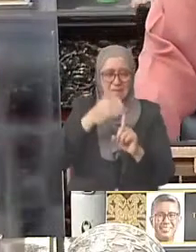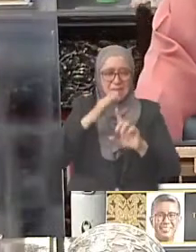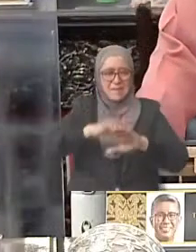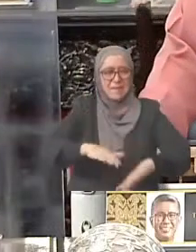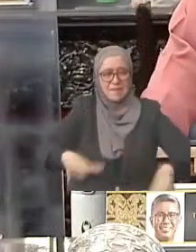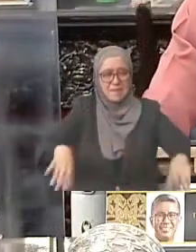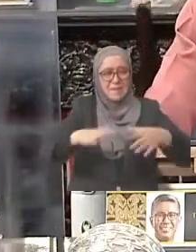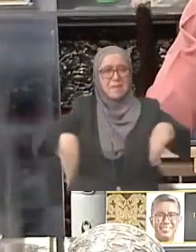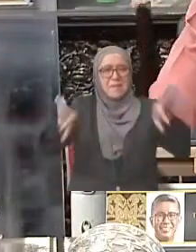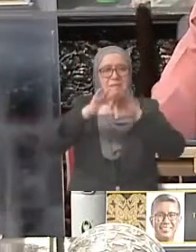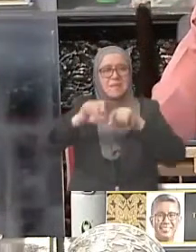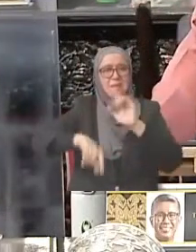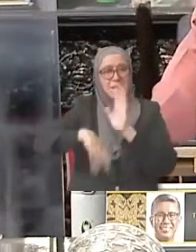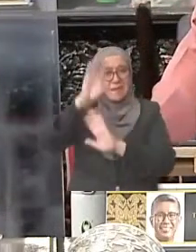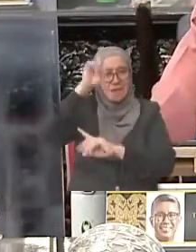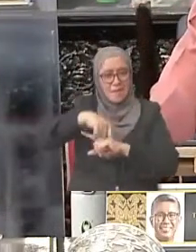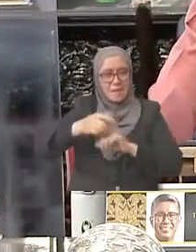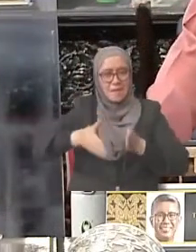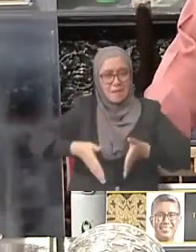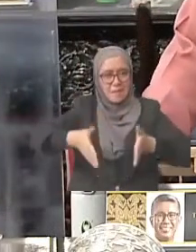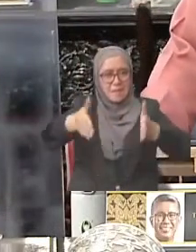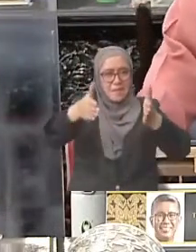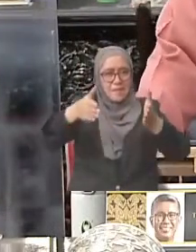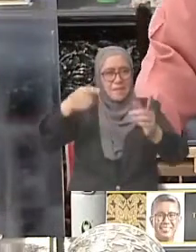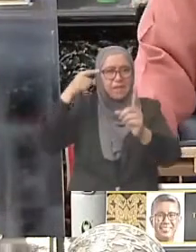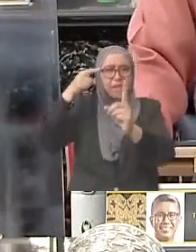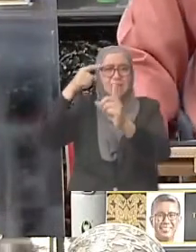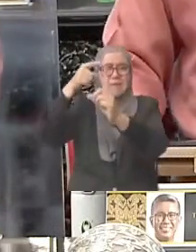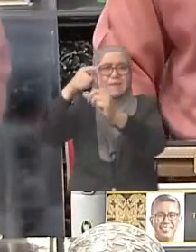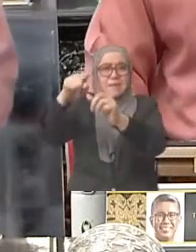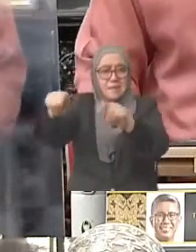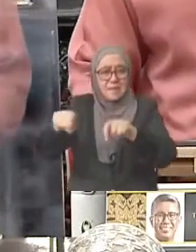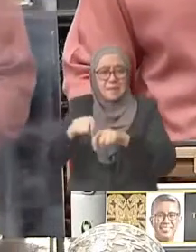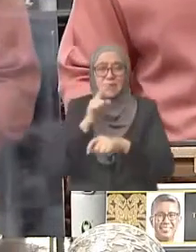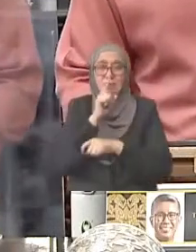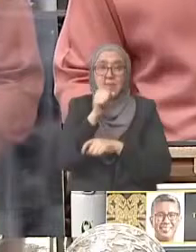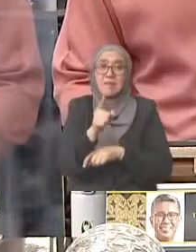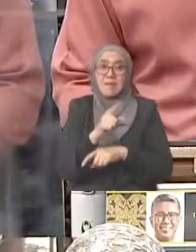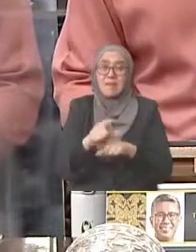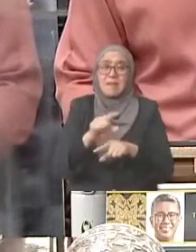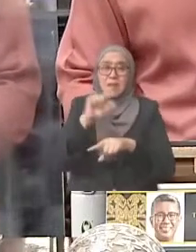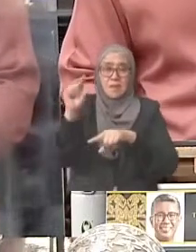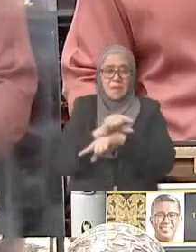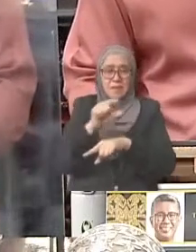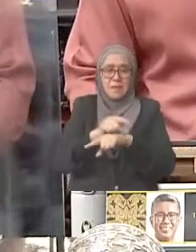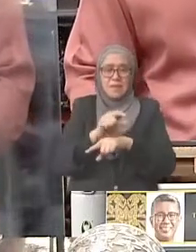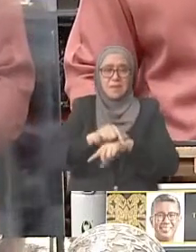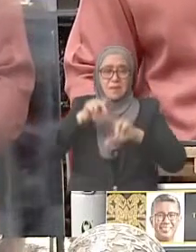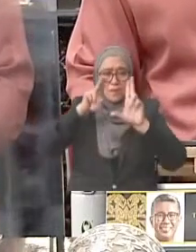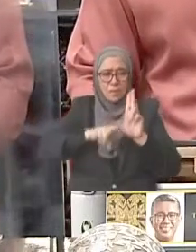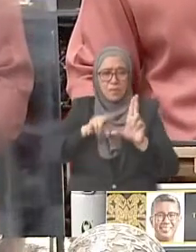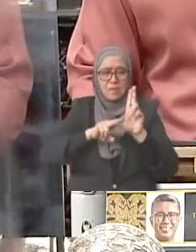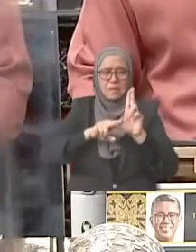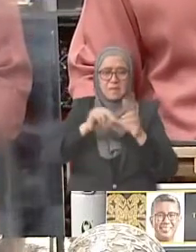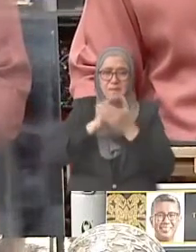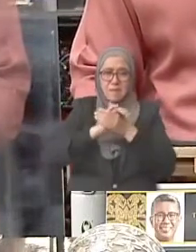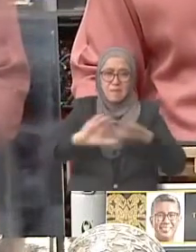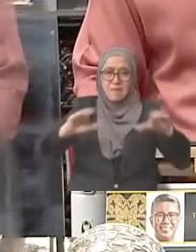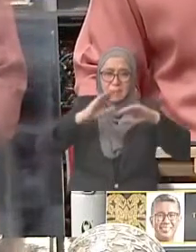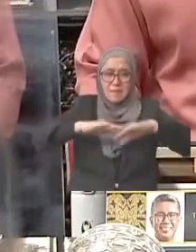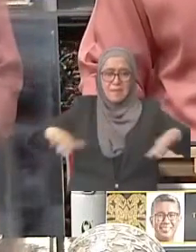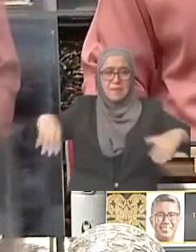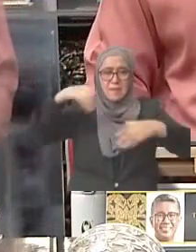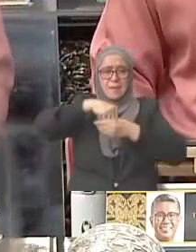untuk menuju ke suatu destinasi bagi memastikan penggunaan kursi keselamatan kanak-kanak di dalam kereta kerajaan